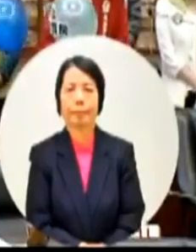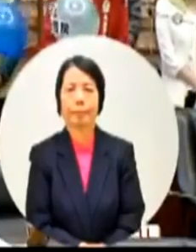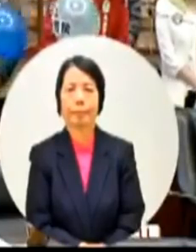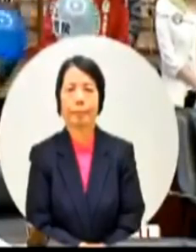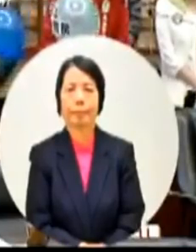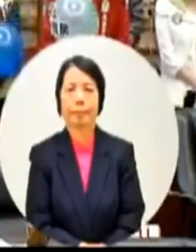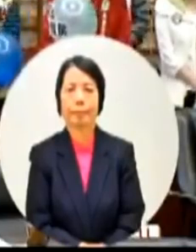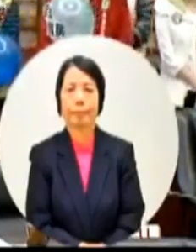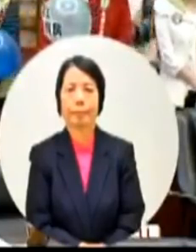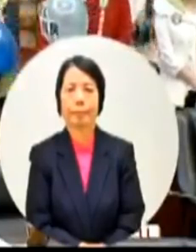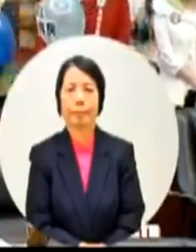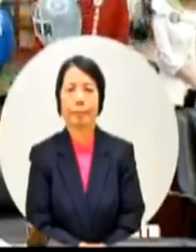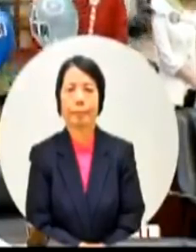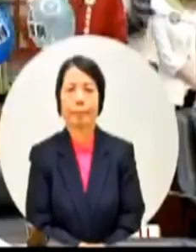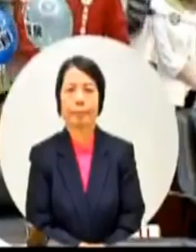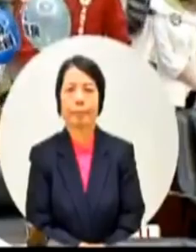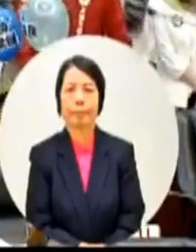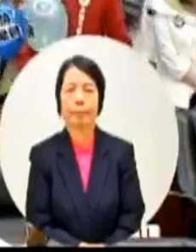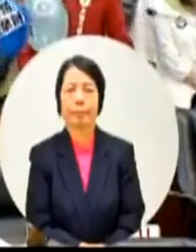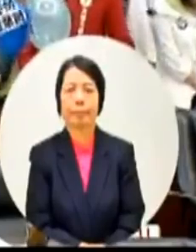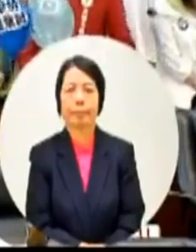好，时间到了哈。